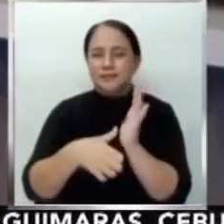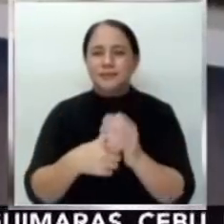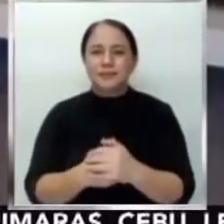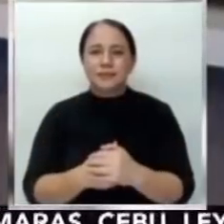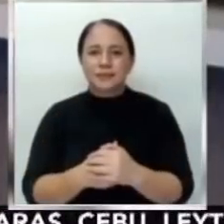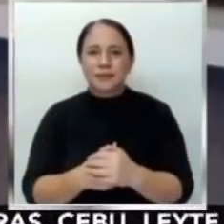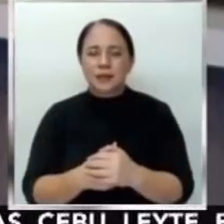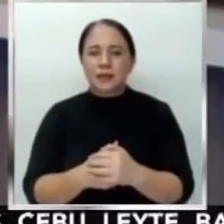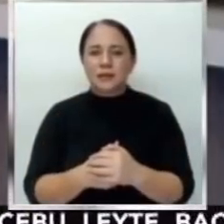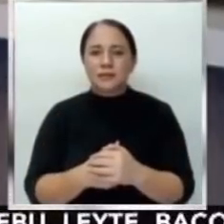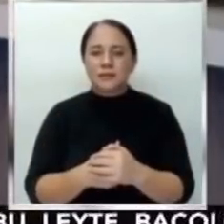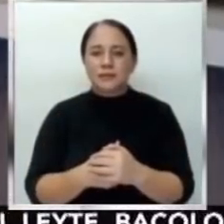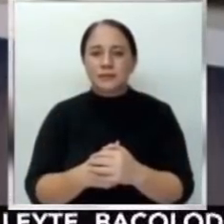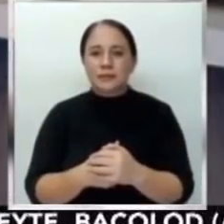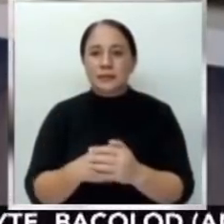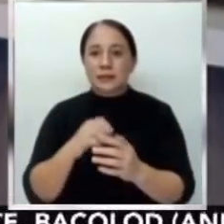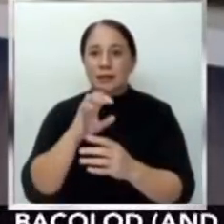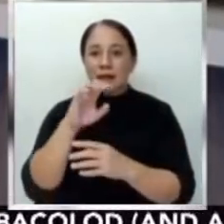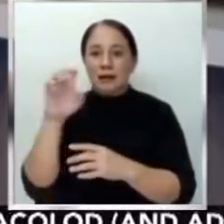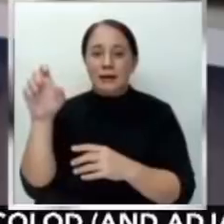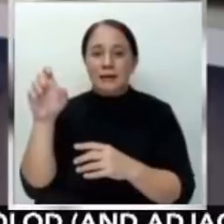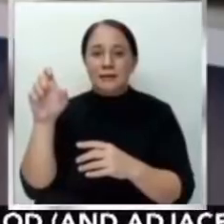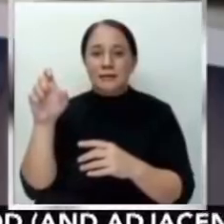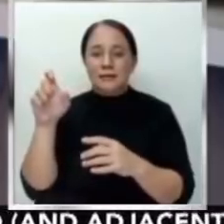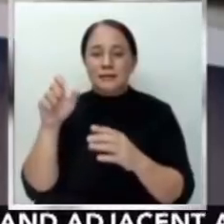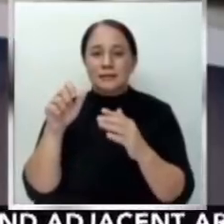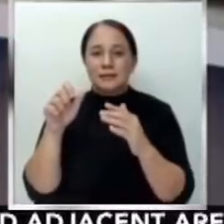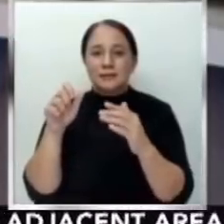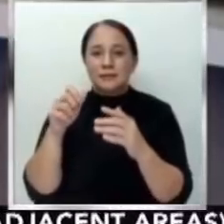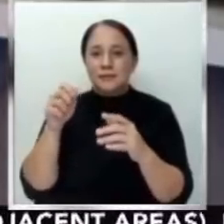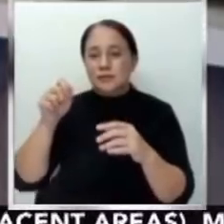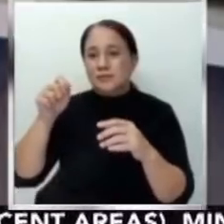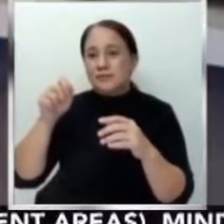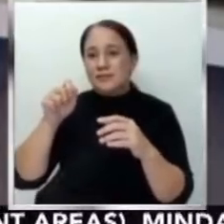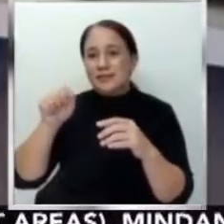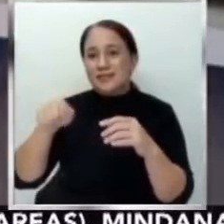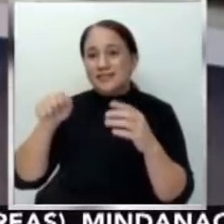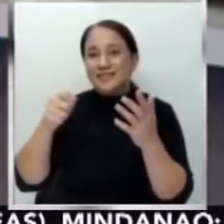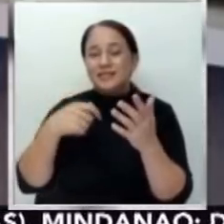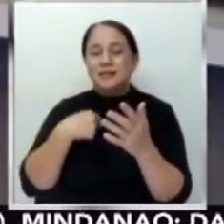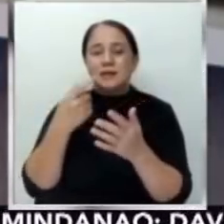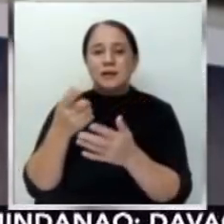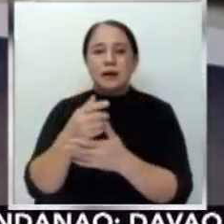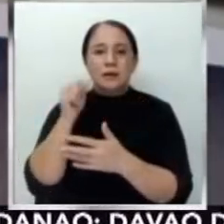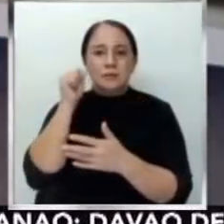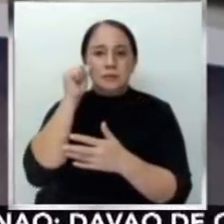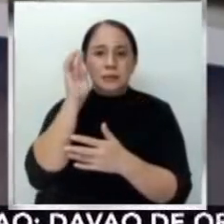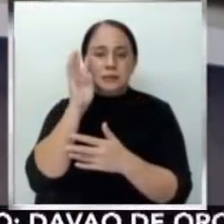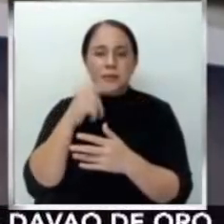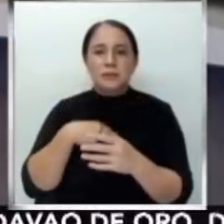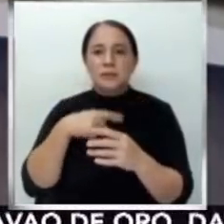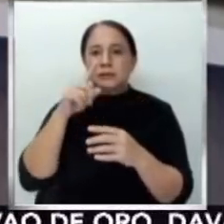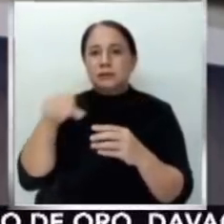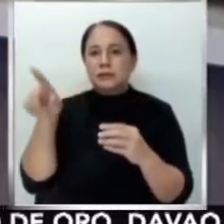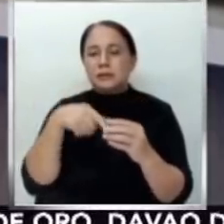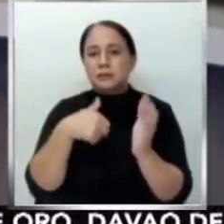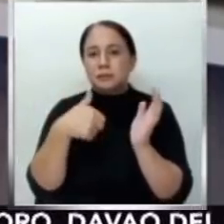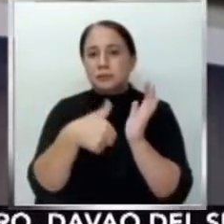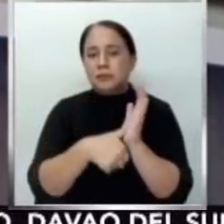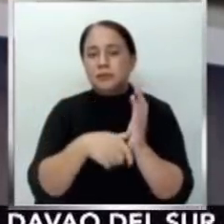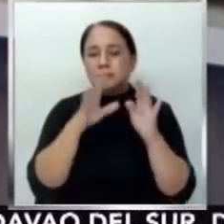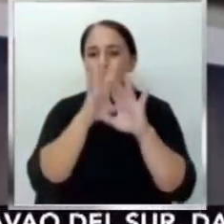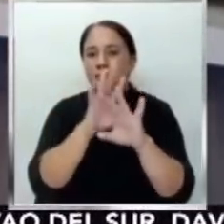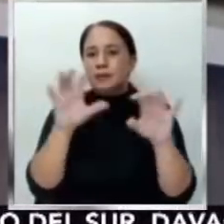Naniniwala si dating Chief Justice Artemio Panganiban na dapat kanselahin ng COMELEC ang Certificate of Candidacy ni Presidential